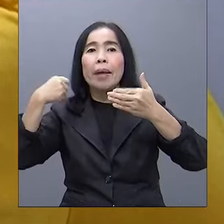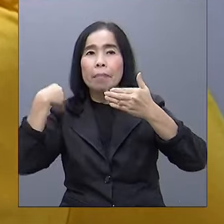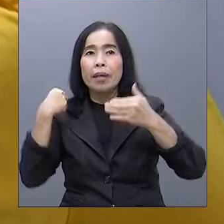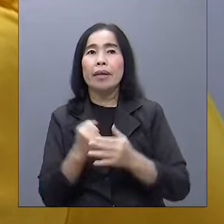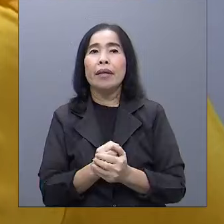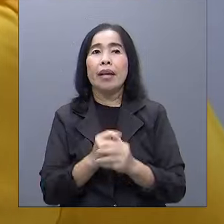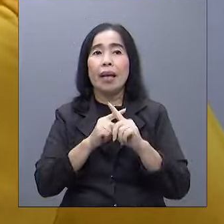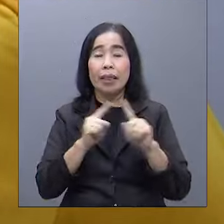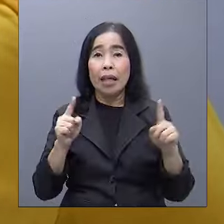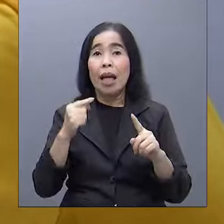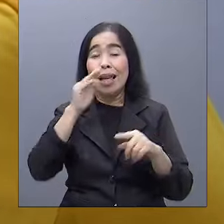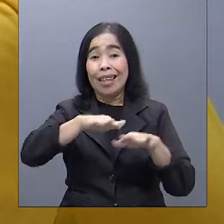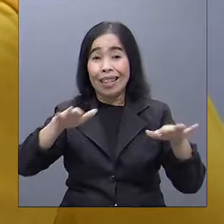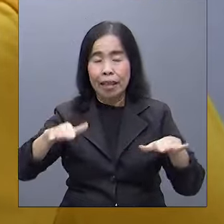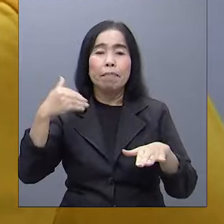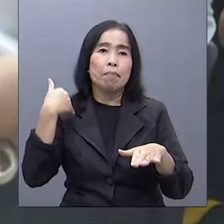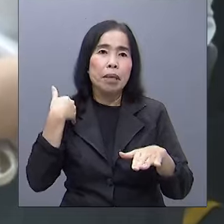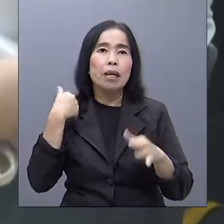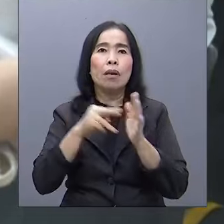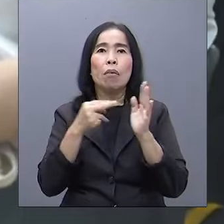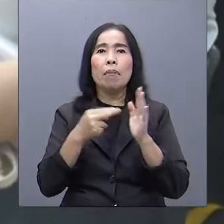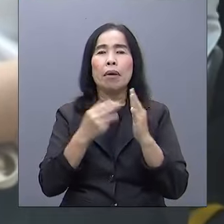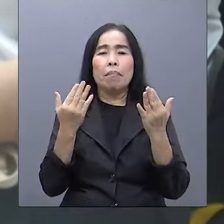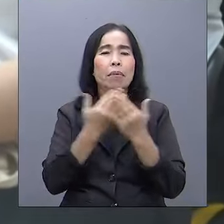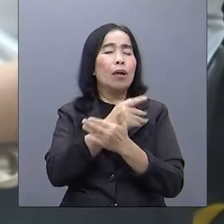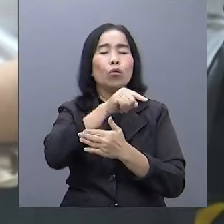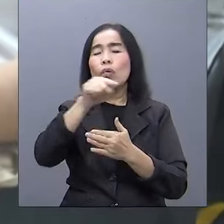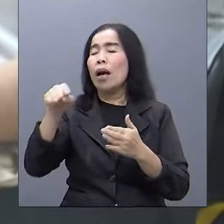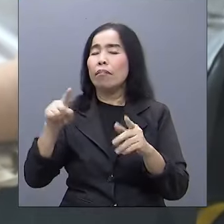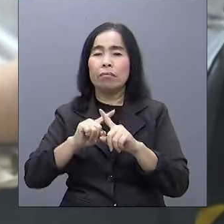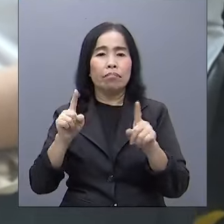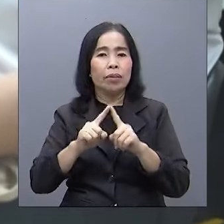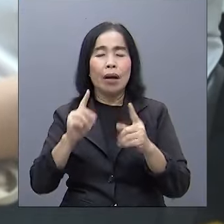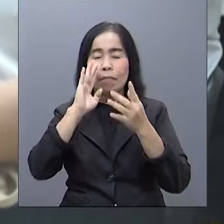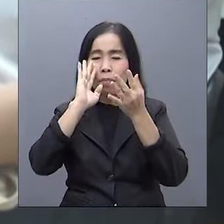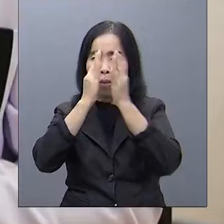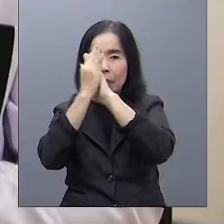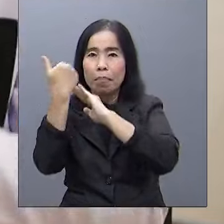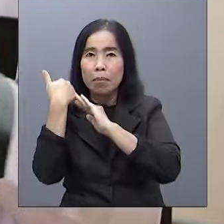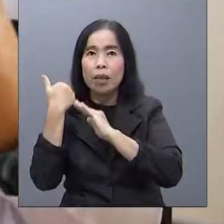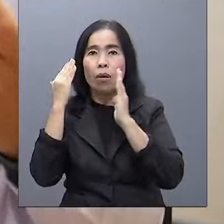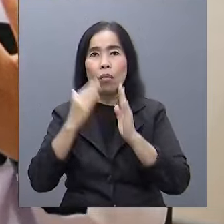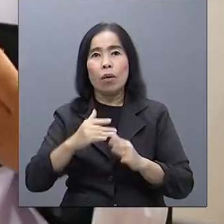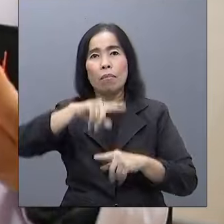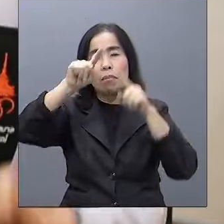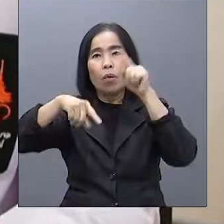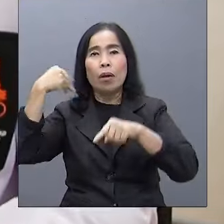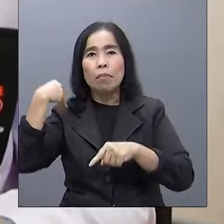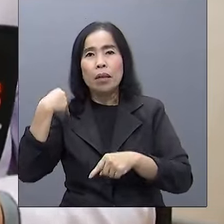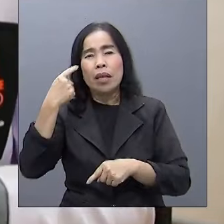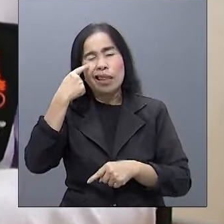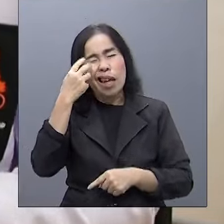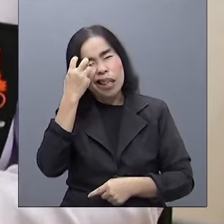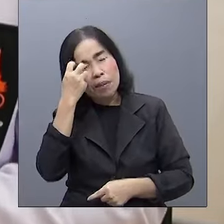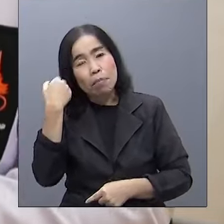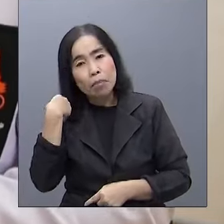ครับอาจจะเจอตั้งแต่อายุ20กว่า18 19อันนี้ได้หมดเลยนะครับถ้ามีสายตาสั้นมาบางคนเคยเกิดอุบัติเหตุบางคนเคยมีตาเสื่อมมาก่อน